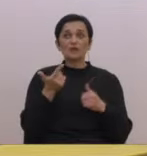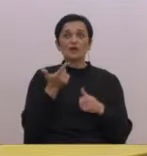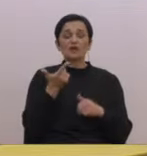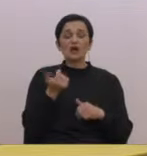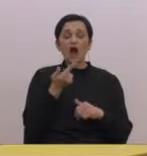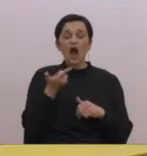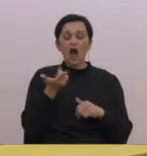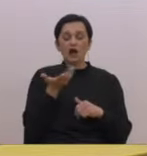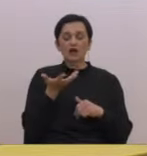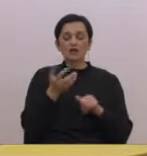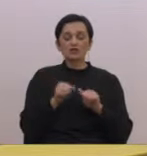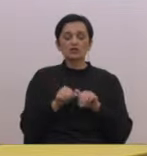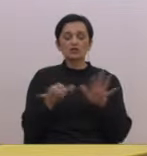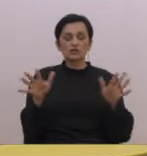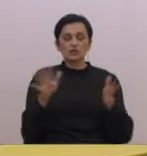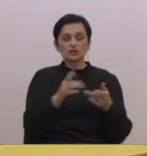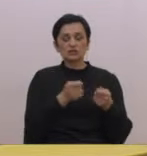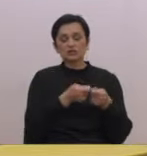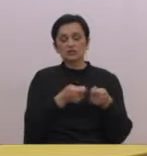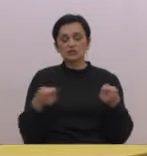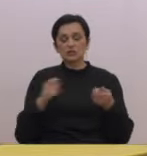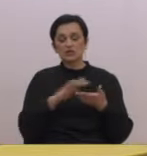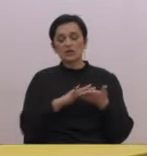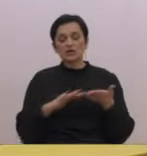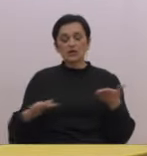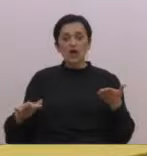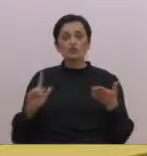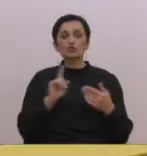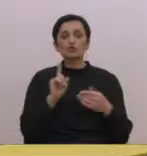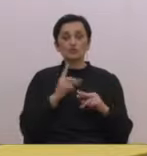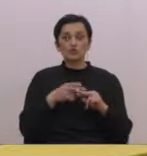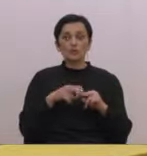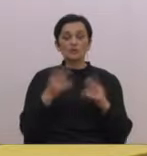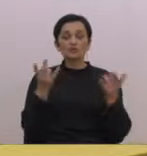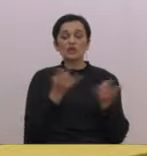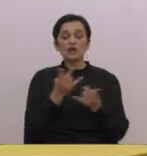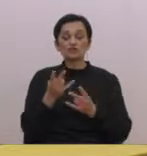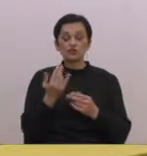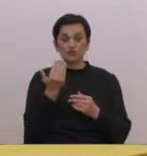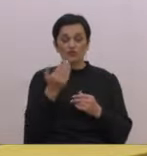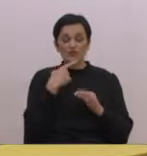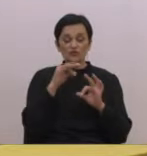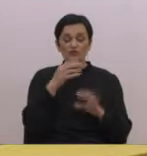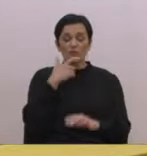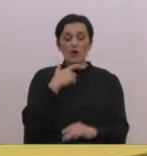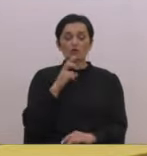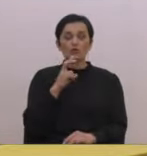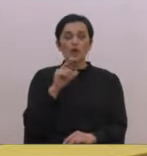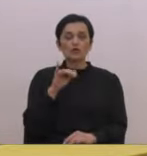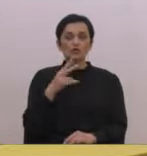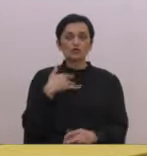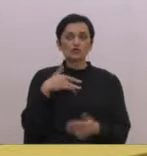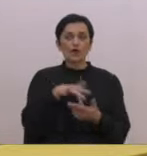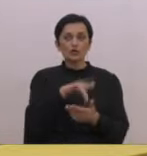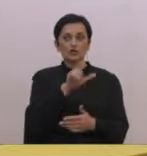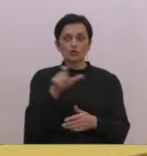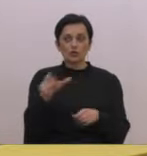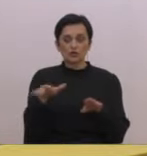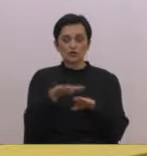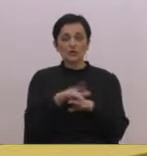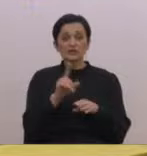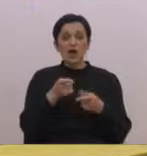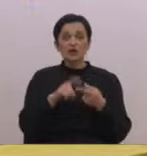პროცესი განხანგრძლივდა, ანუ გაგრძელდება იმისთვის, რომ ის საჭიროებები, რომელიც თქვენ აღნიშნეთ, ბატონო ბეჟან, ჩვენი მოსახლეობის დავფაროთ. რაც